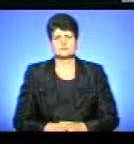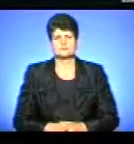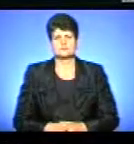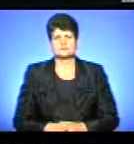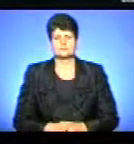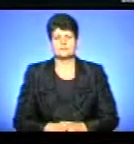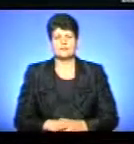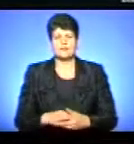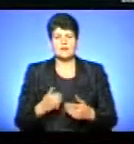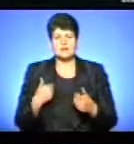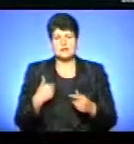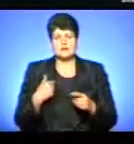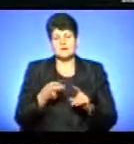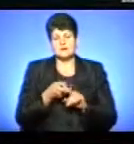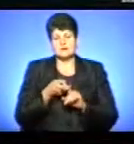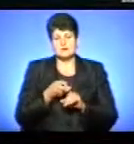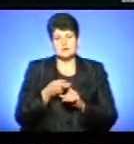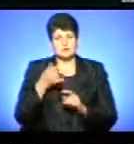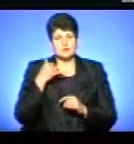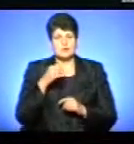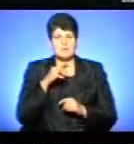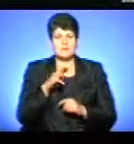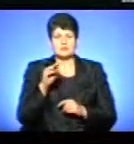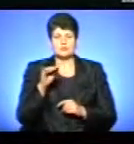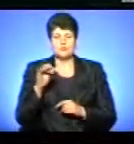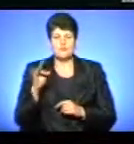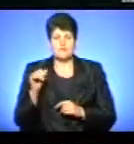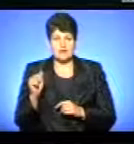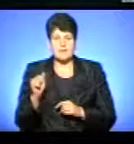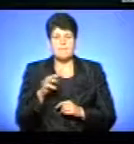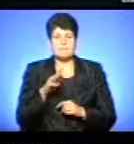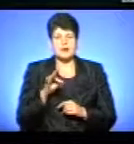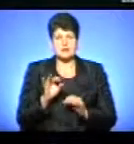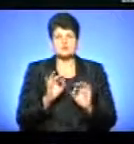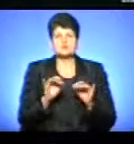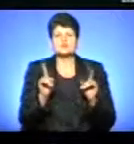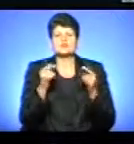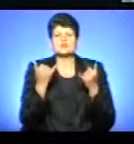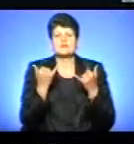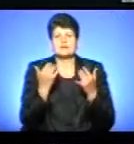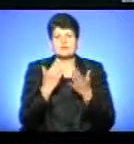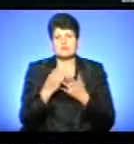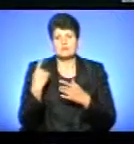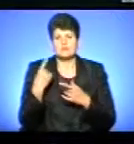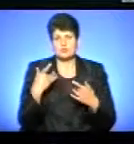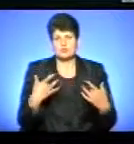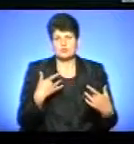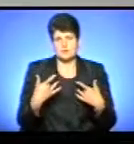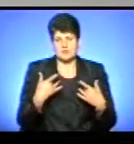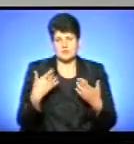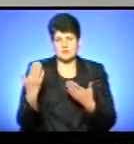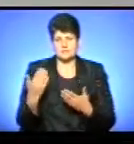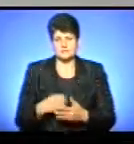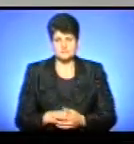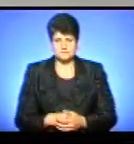Ми відновили зв'язок із нашим кореспондентом Мартою Журавель. Отож, Марта розповість, що зараз відбувається в обласному драматичному театрі.